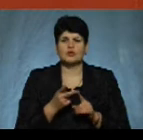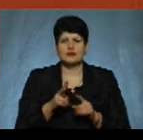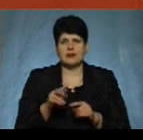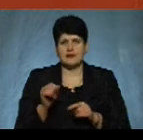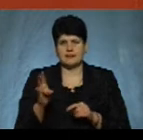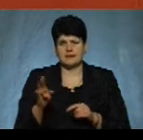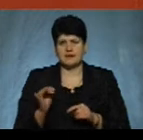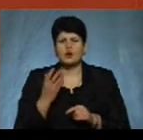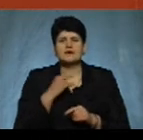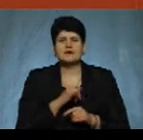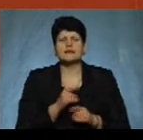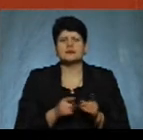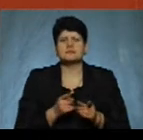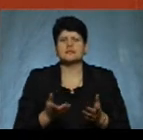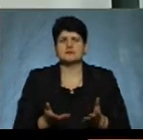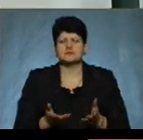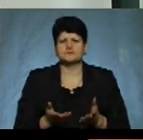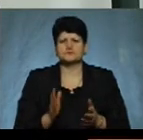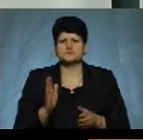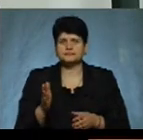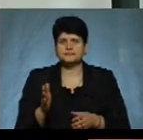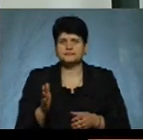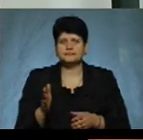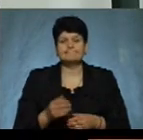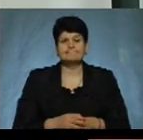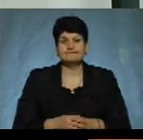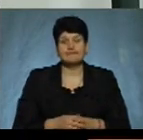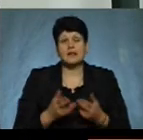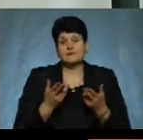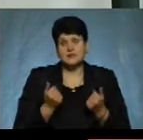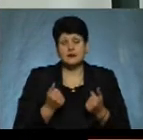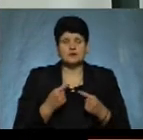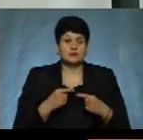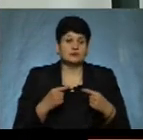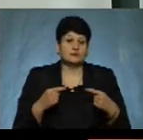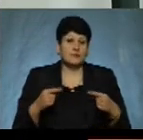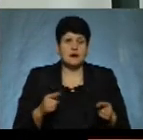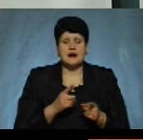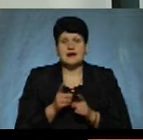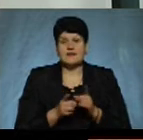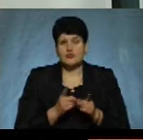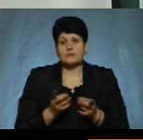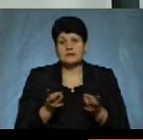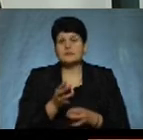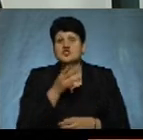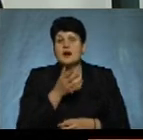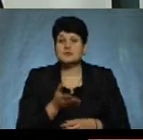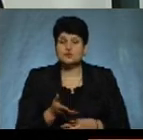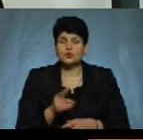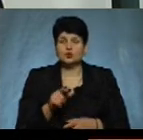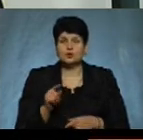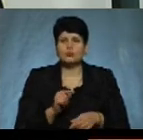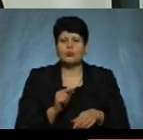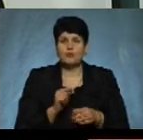них щось зміниться, скажімо так? Дивіться, звичайно, що люба реформа, вона потребує якогось часу. Люди повинні